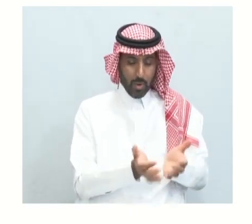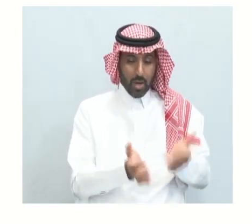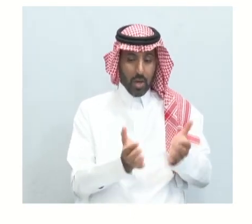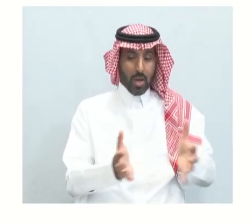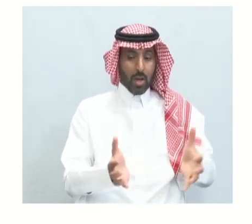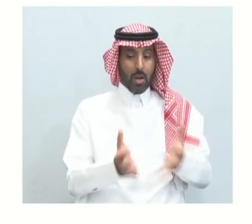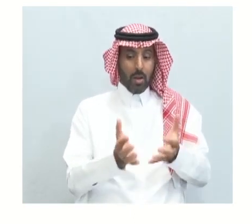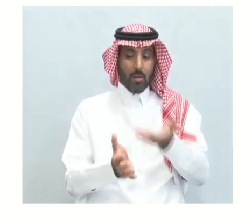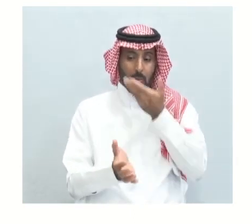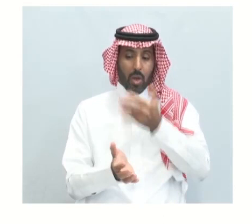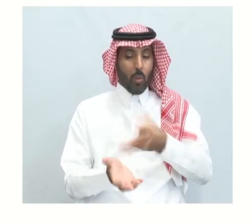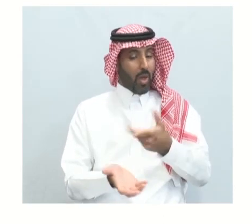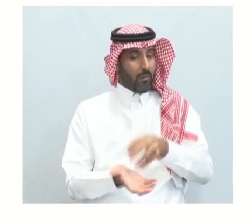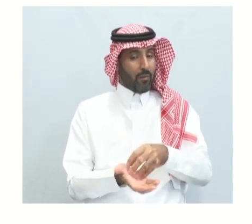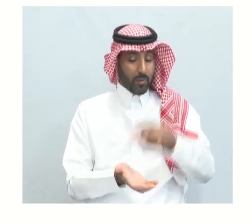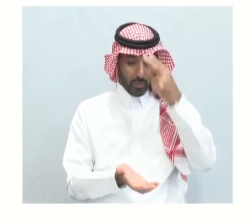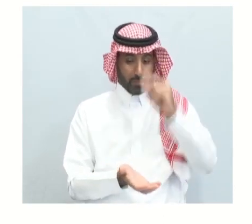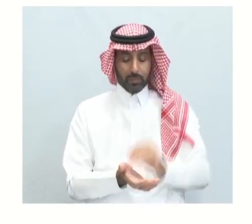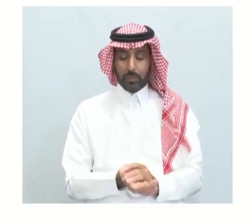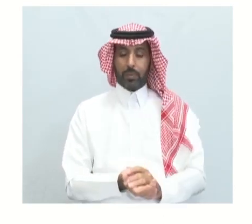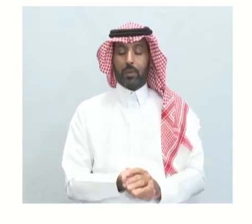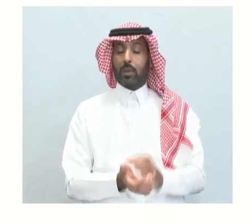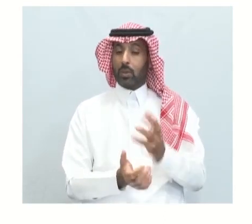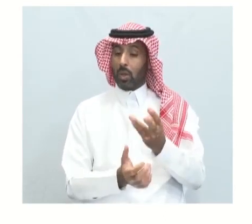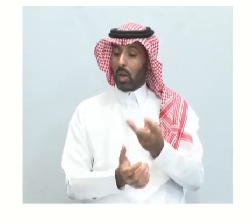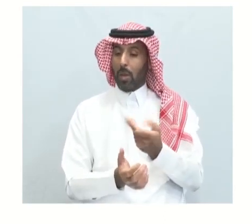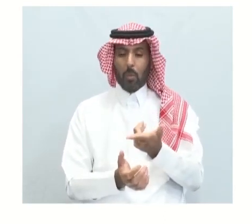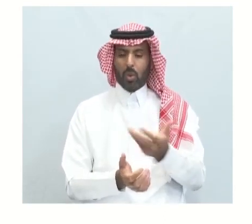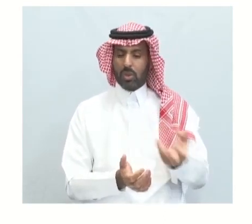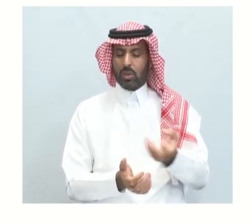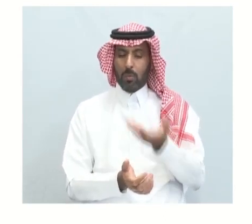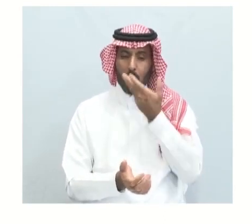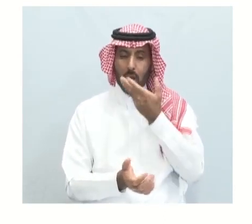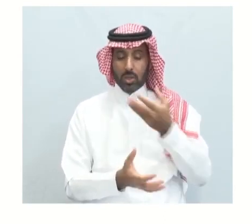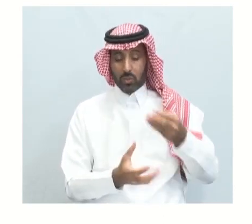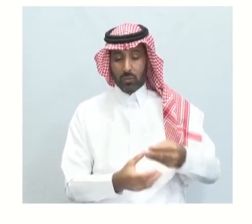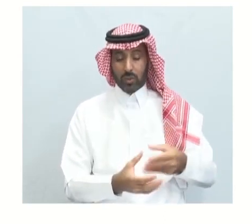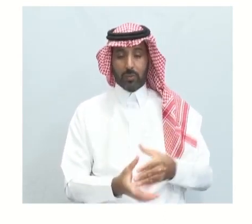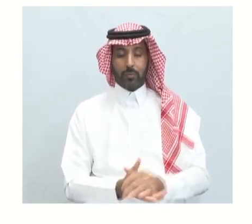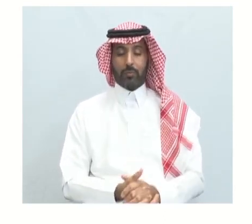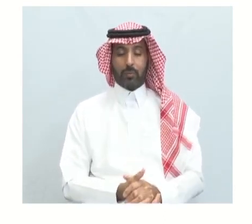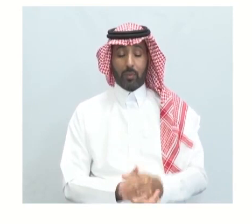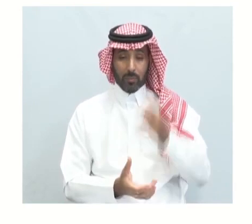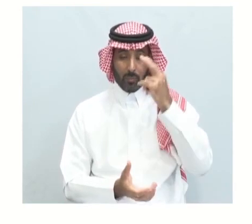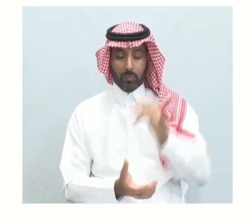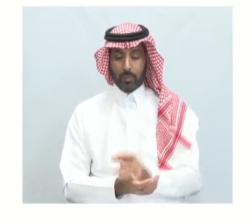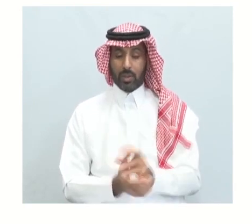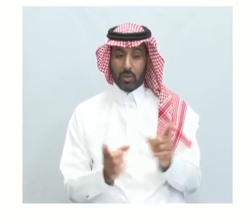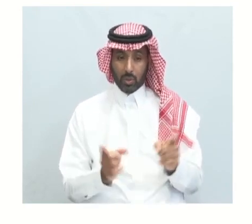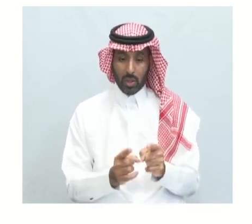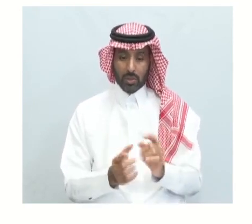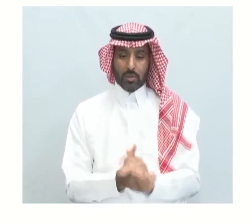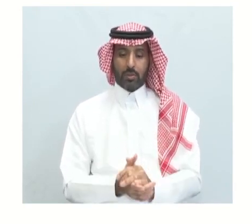في المملكه العربيه السعوديه ان تعدد او تعددي مصادر المياه الجوفيه في المملكه العربيه السعوديه ان تلخص او